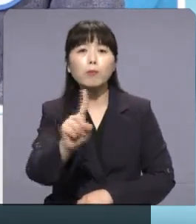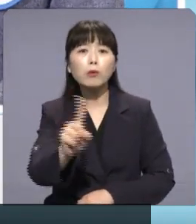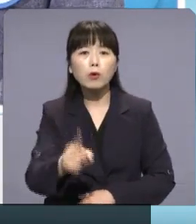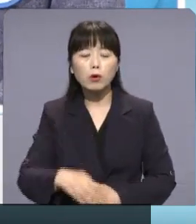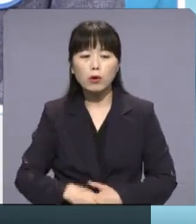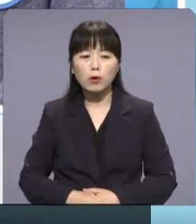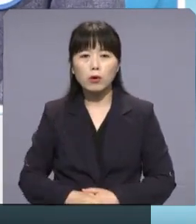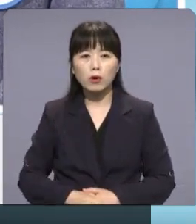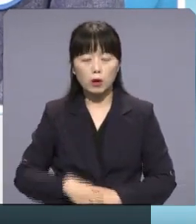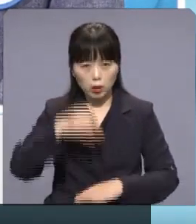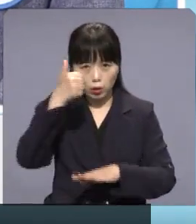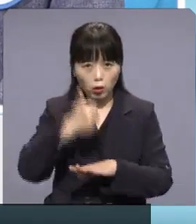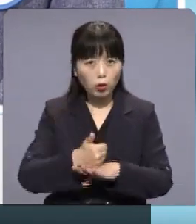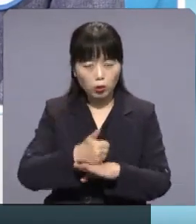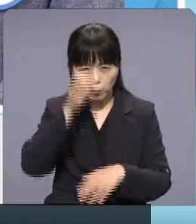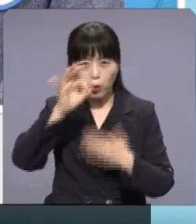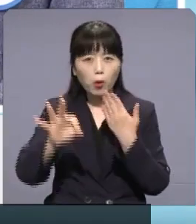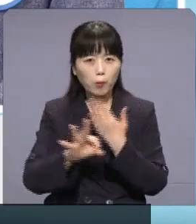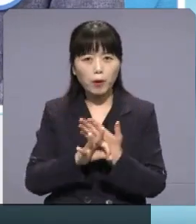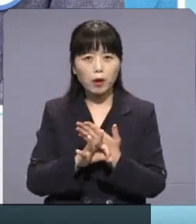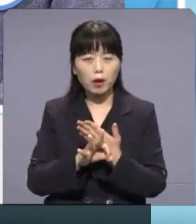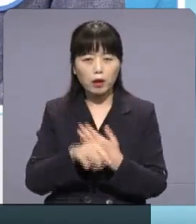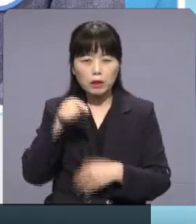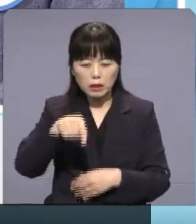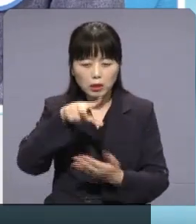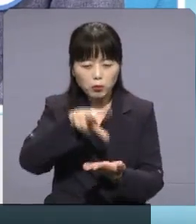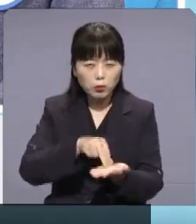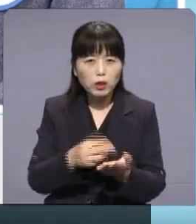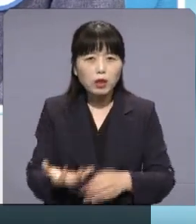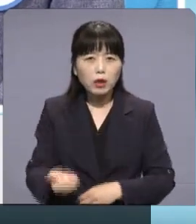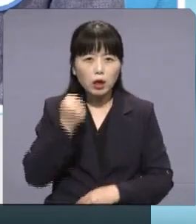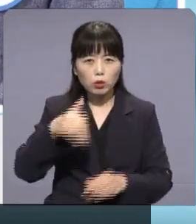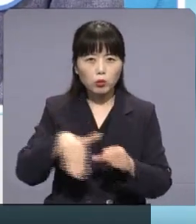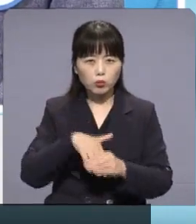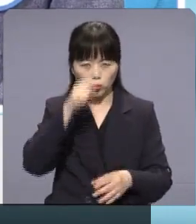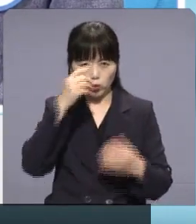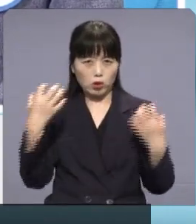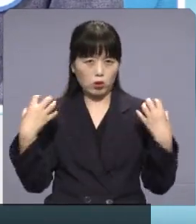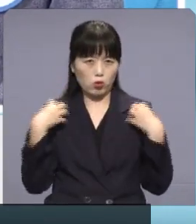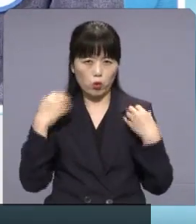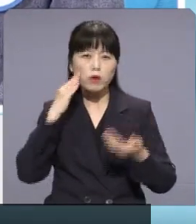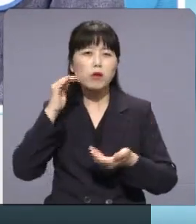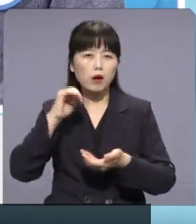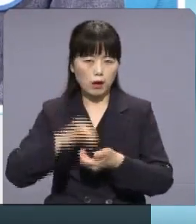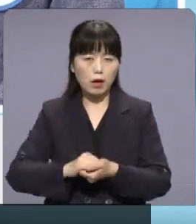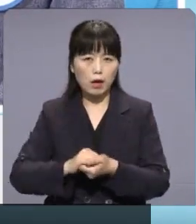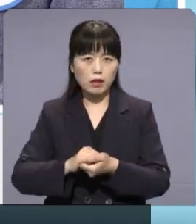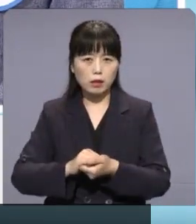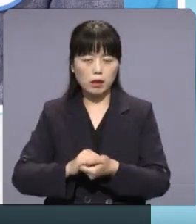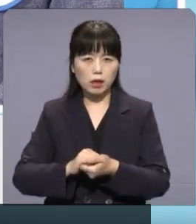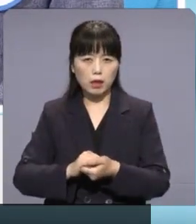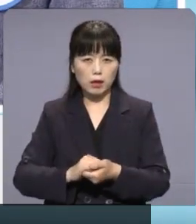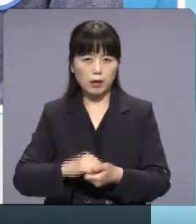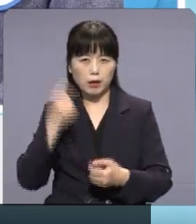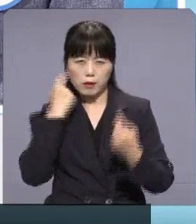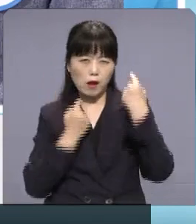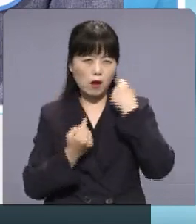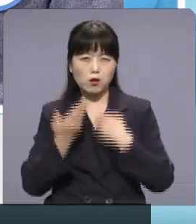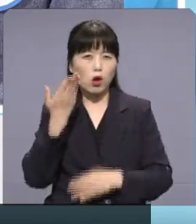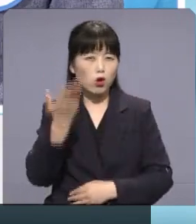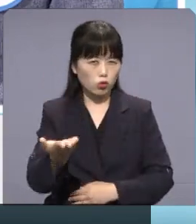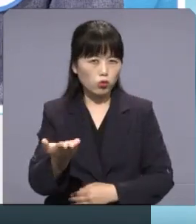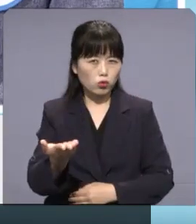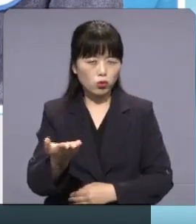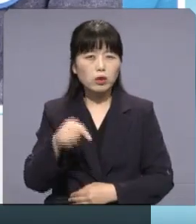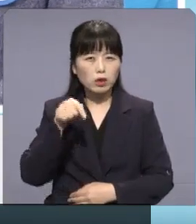뭐겠어요? 결국에는 이 건을 갖고 문재인 정권 청와대에 상당히 좀 흠집을 내려고 하는